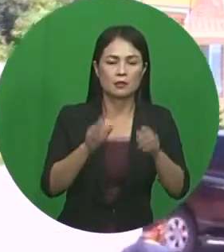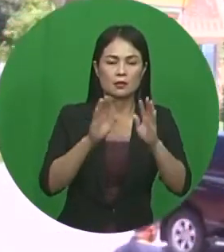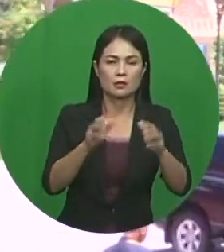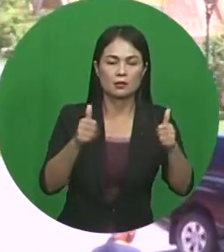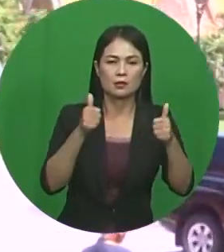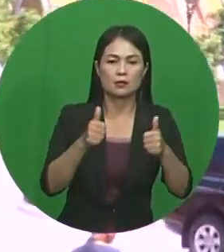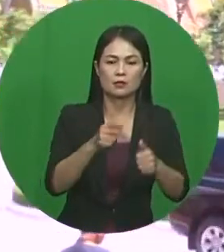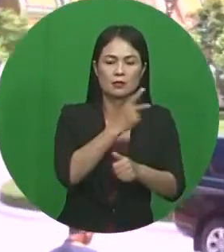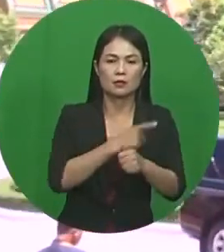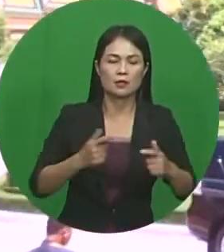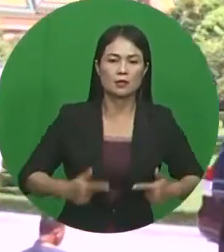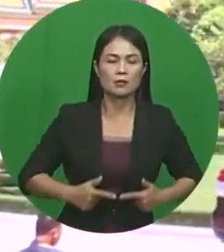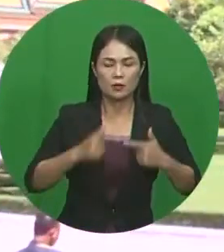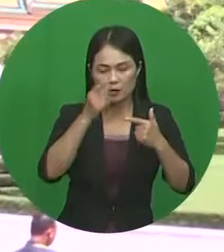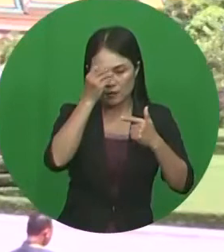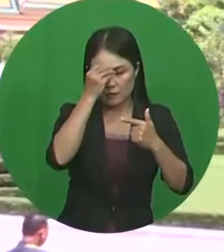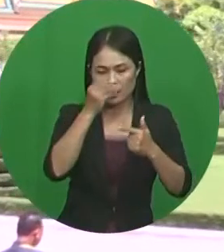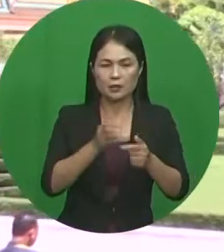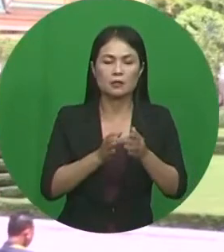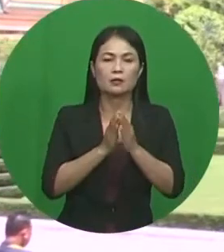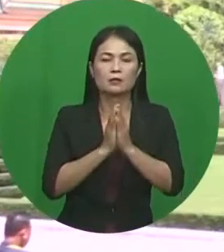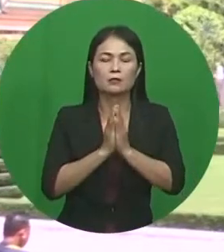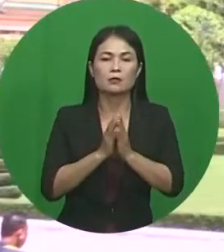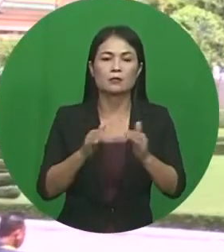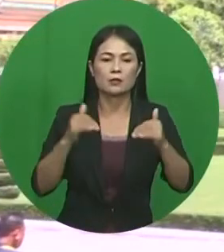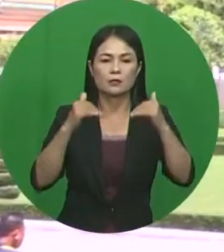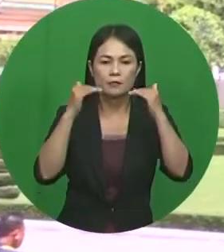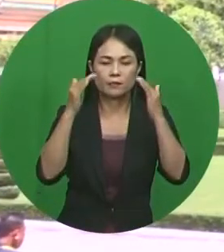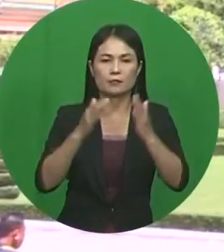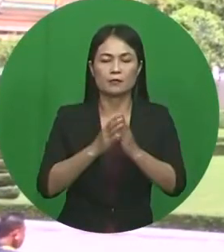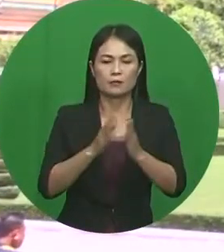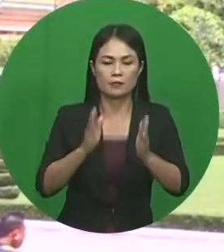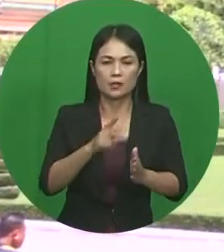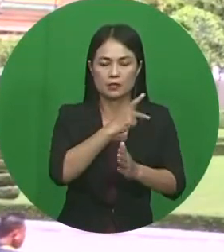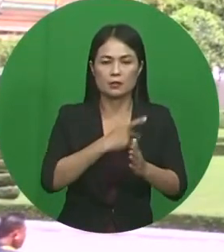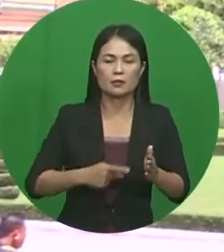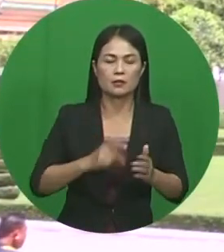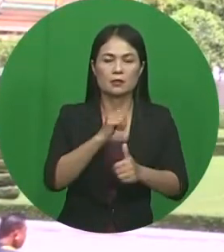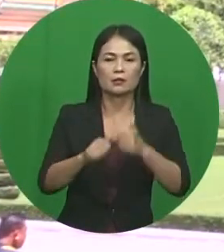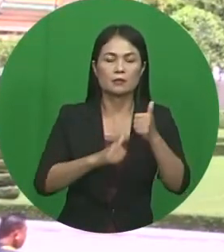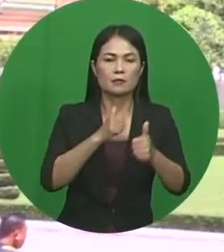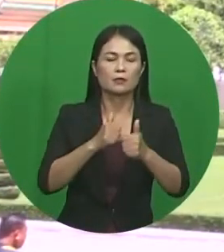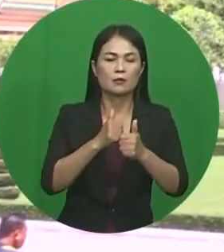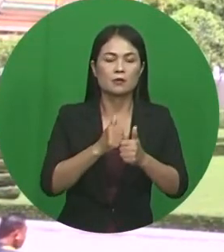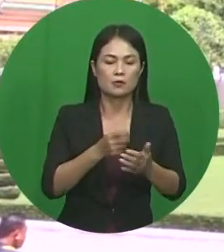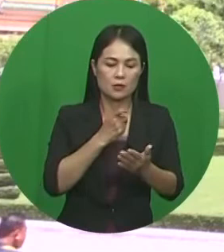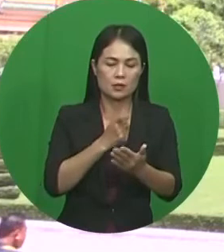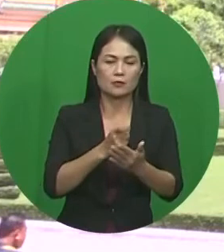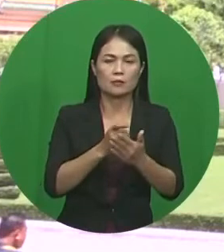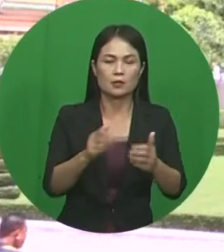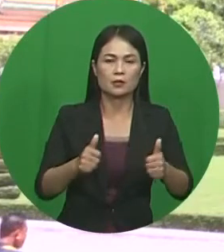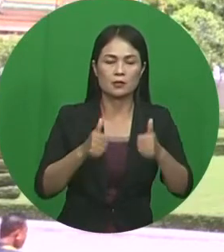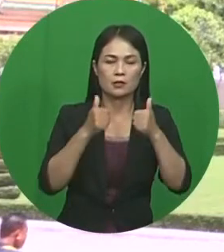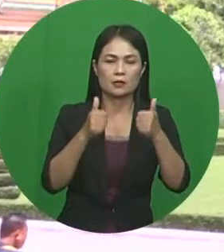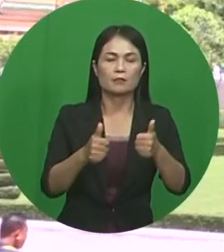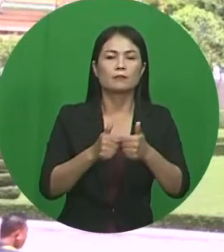ដែរព្រះករុណាជាអង្គម្ចាស់ជ្រលត្បូងជាទីស្ការៈដ៏ខ្ពង់ខ្ពស់ព្រះអង្គបានសម្ដែងនៅសេចក្តីកតញ្ញូតាធម៌ជាអនេ